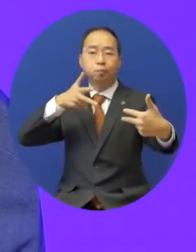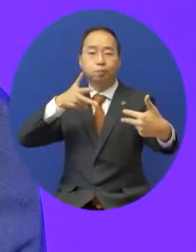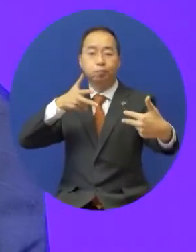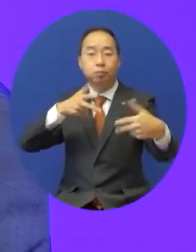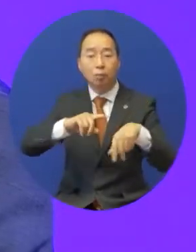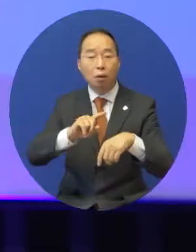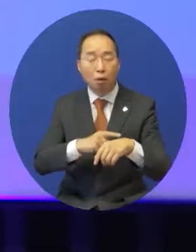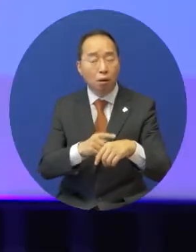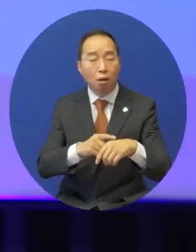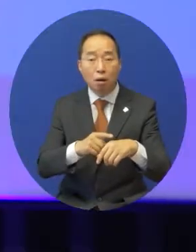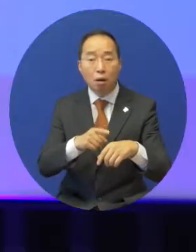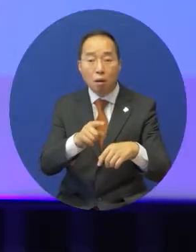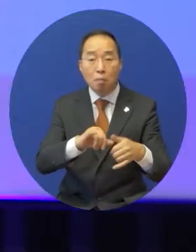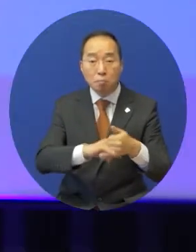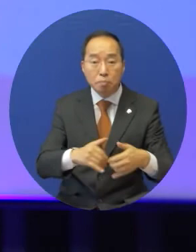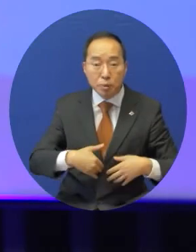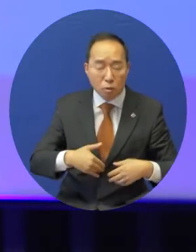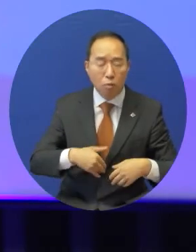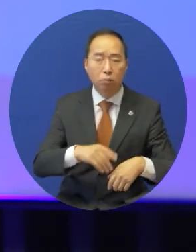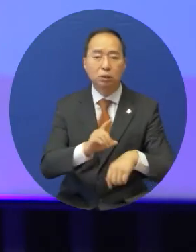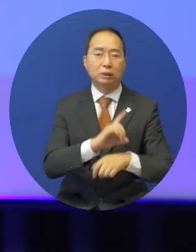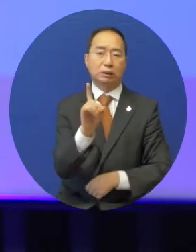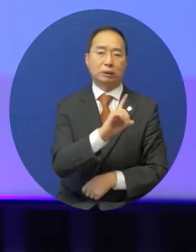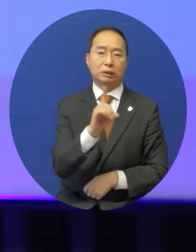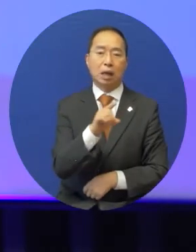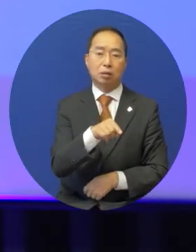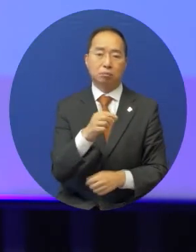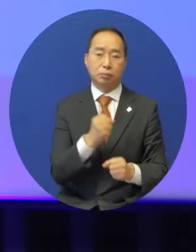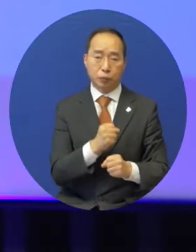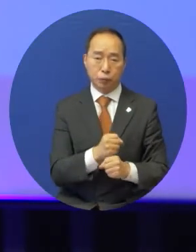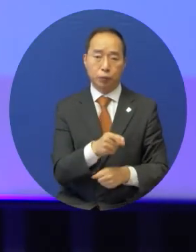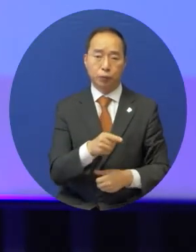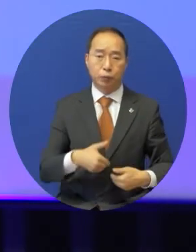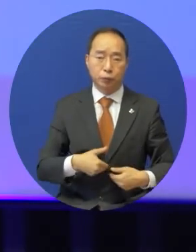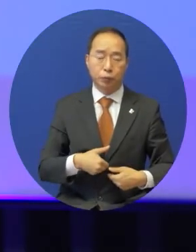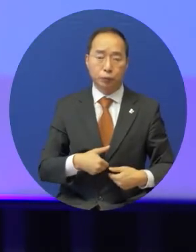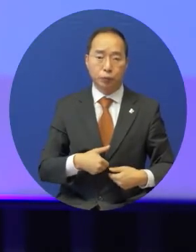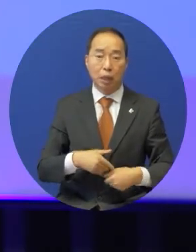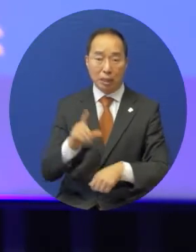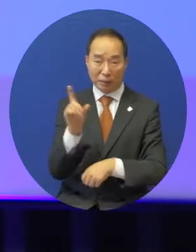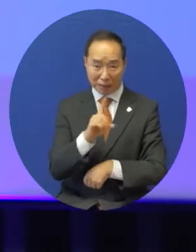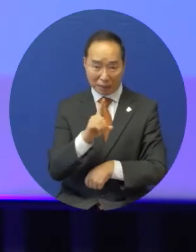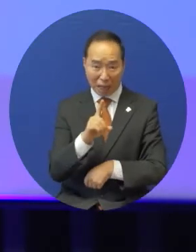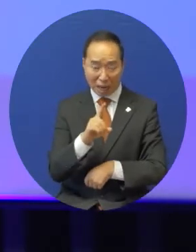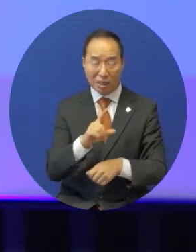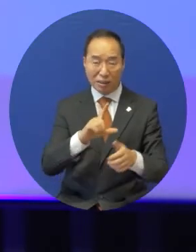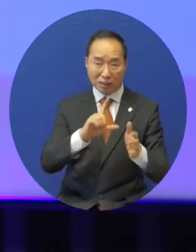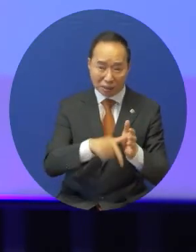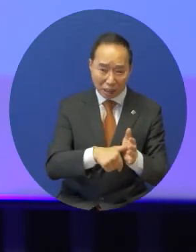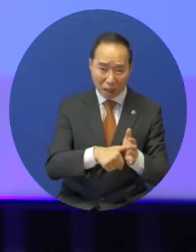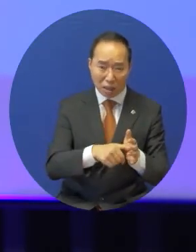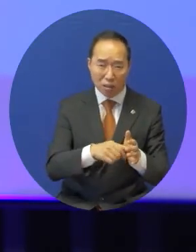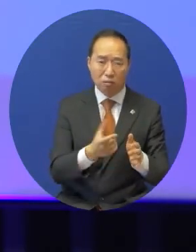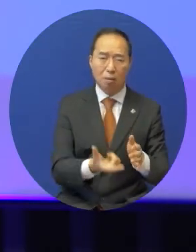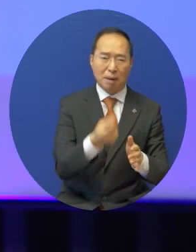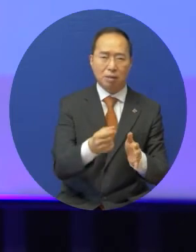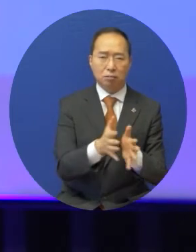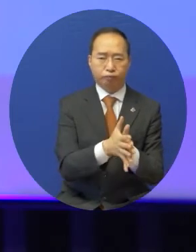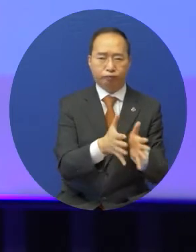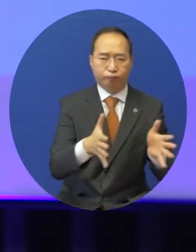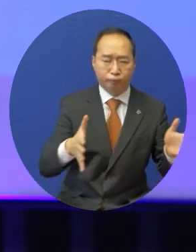비대면으로 넘어가고 비대면의 필수적인 게 바로 디지털이잖아요. 그래서 우리가 디지털 전환을 좀